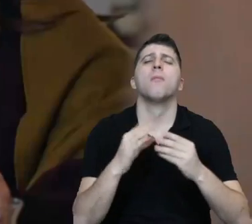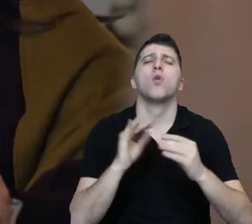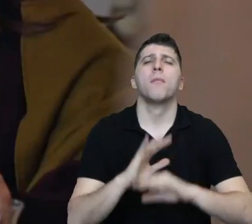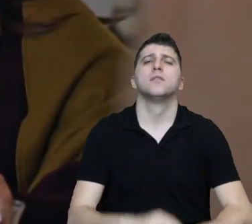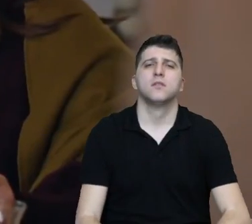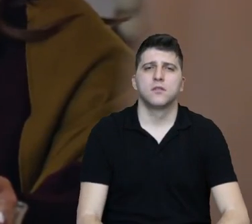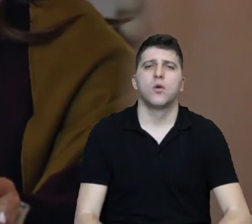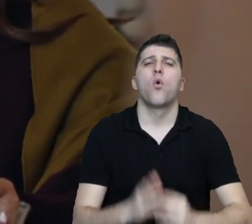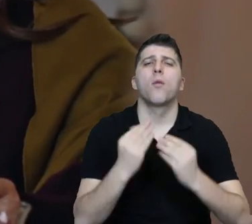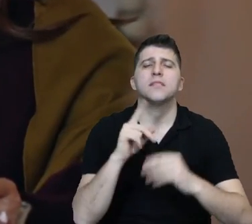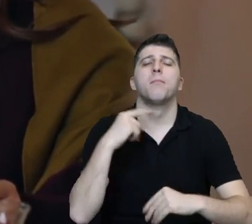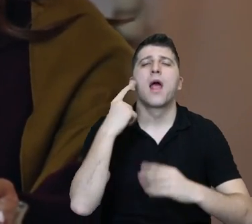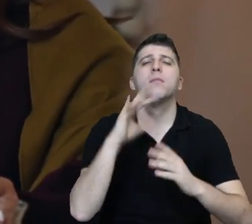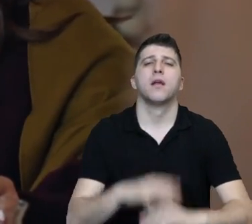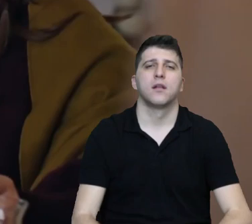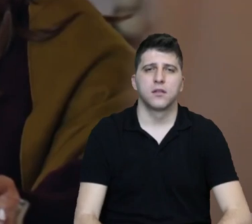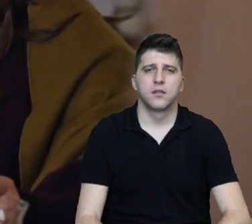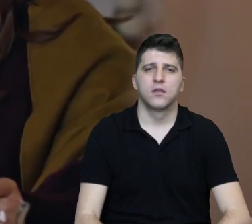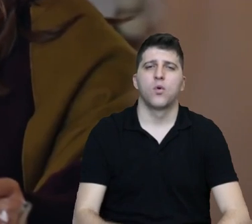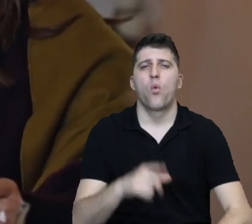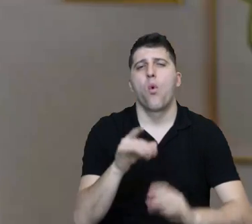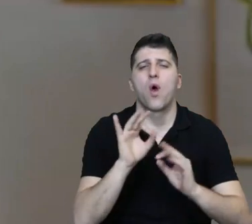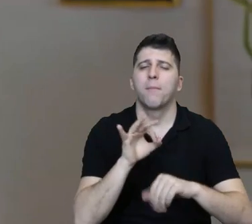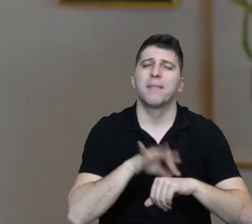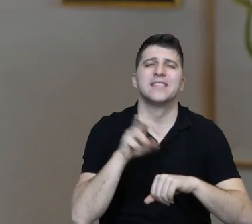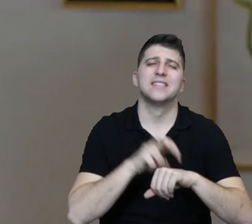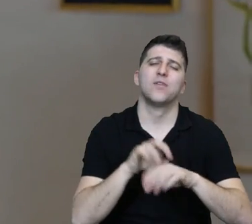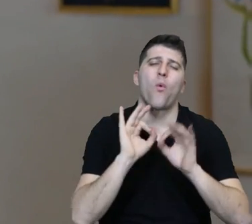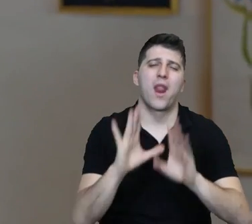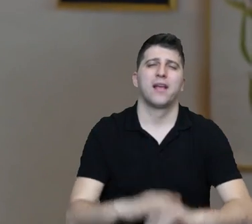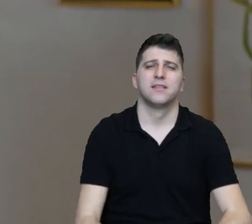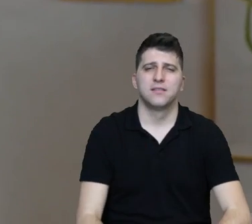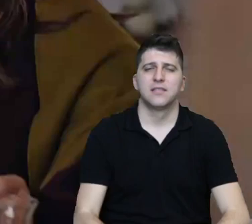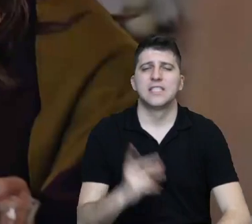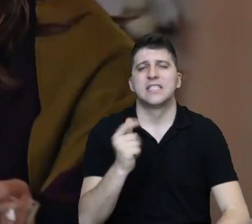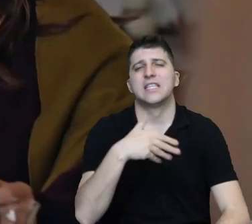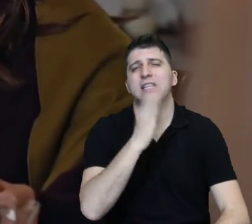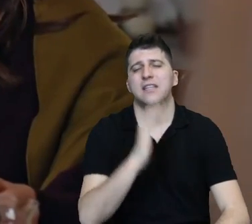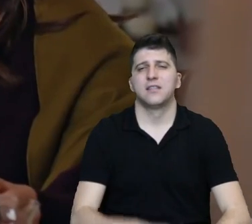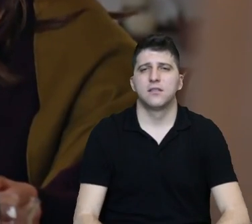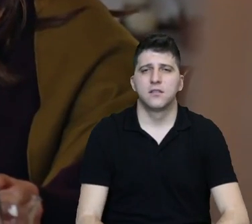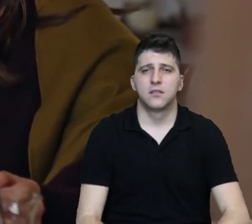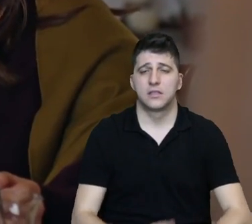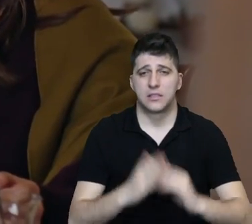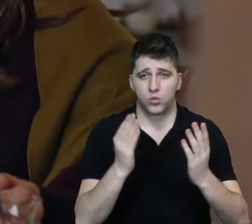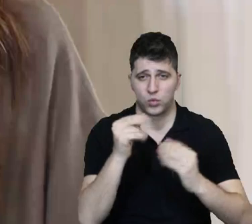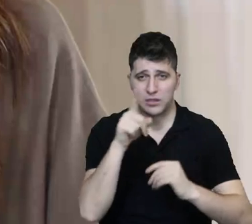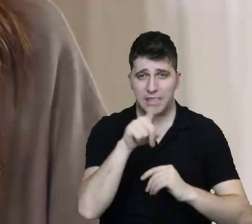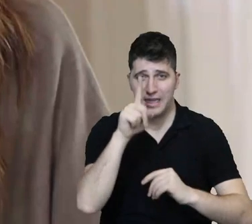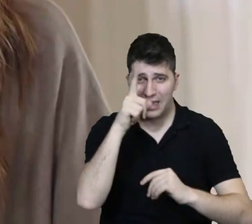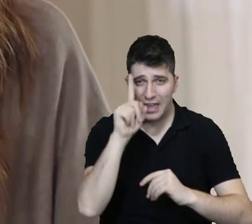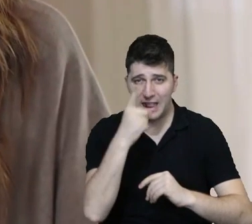Olmaz. Olmaz, sen merak etme. O öyle bir anlık öfkeye kapılıverdi, kaçıp gitti. Yani çocuk sizi ilk